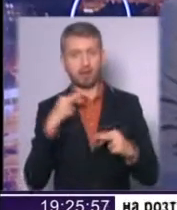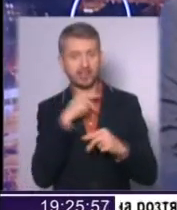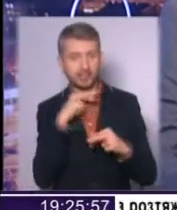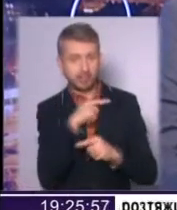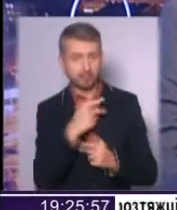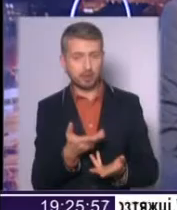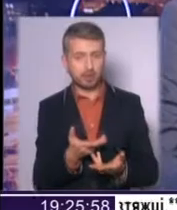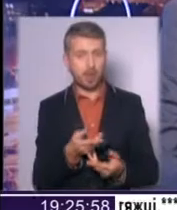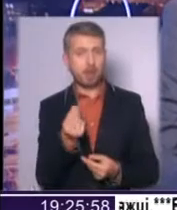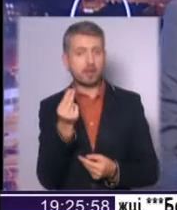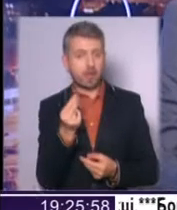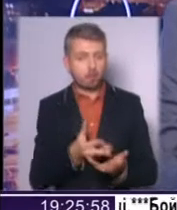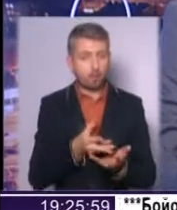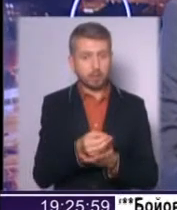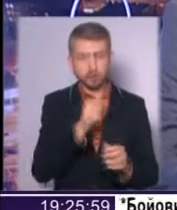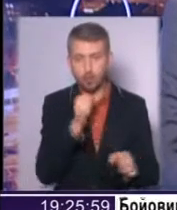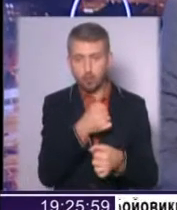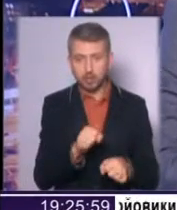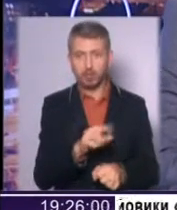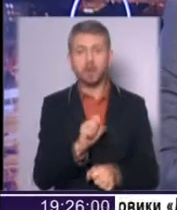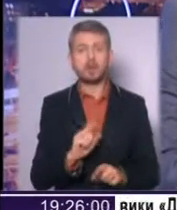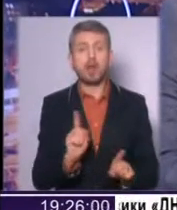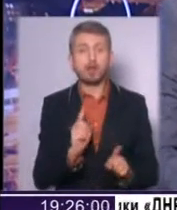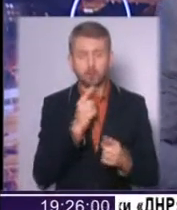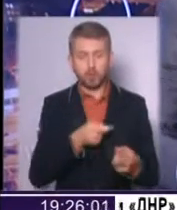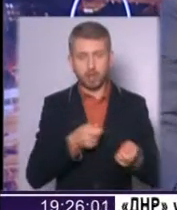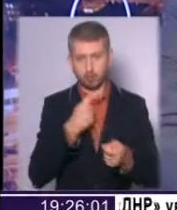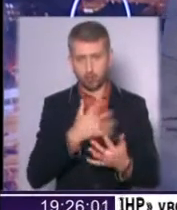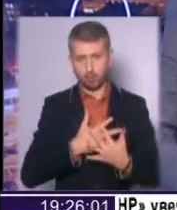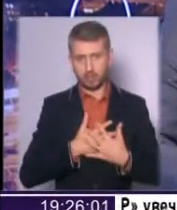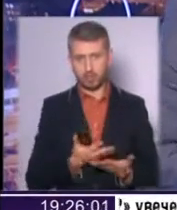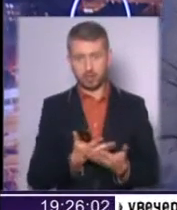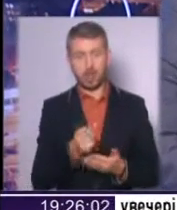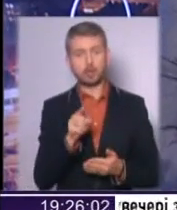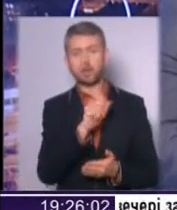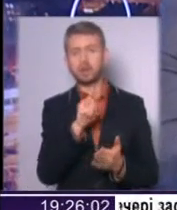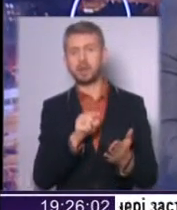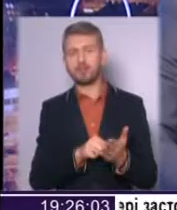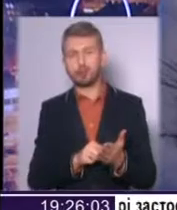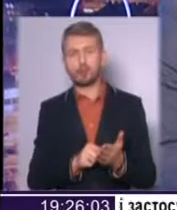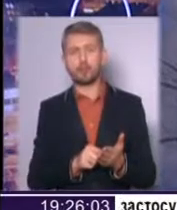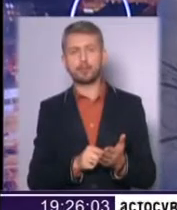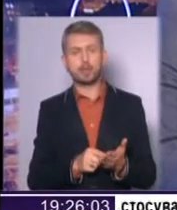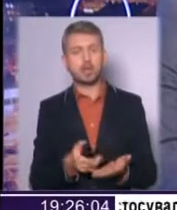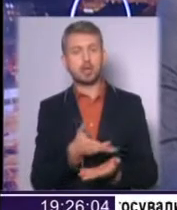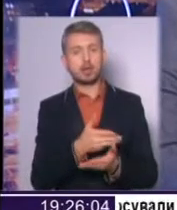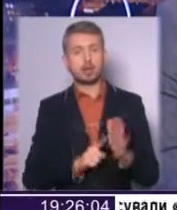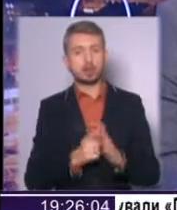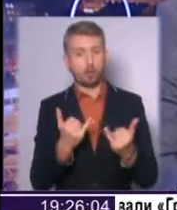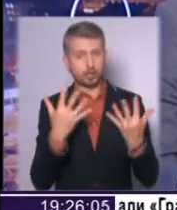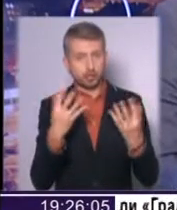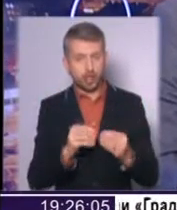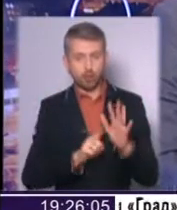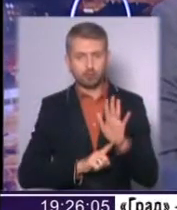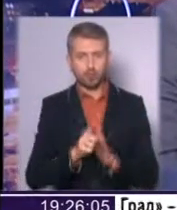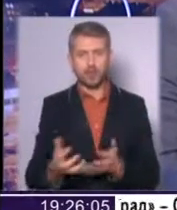люди хотіли. Це якби сарказм такий з іронією, що зрозуміло. Люди не люблять владу. І, в принципі,